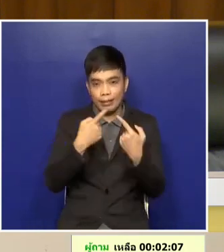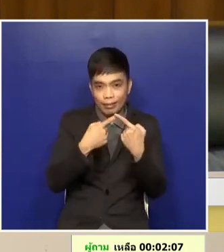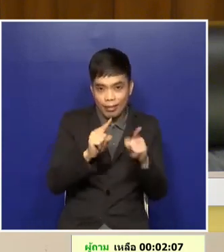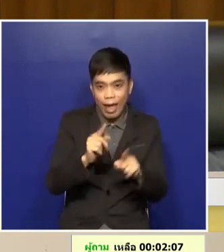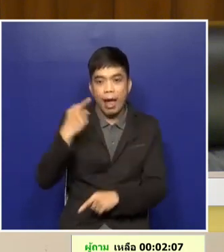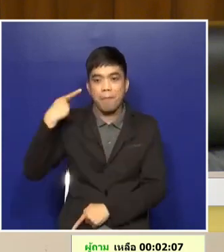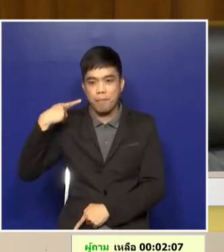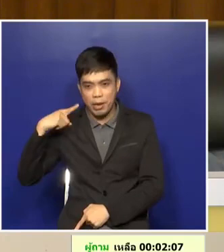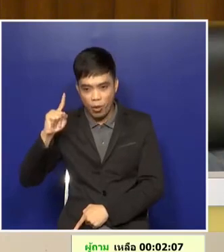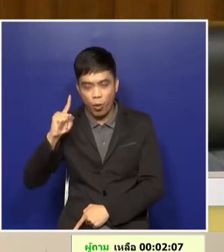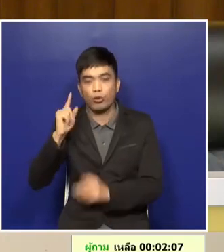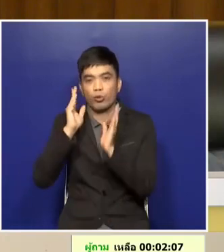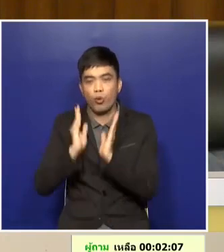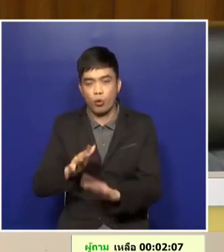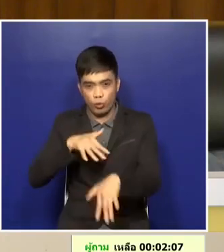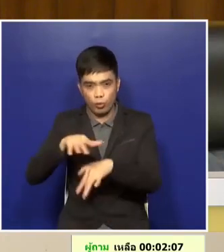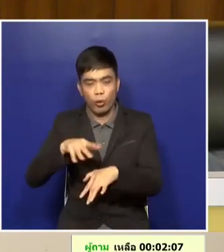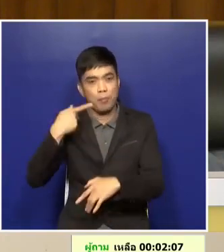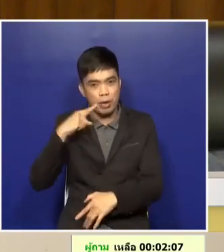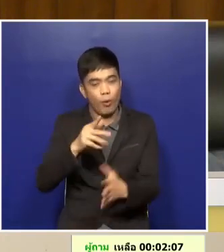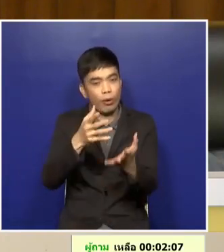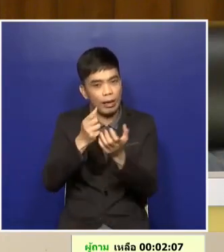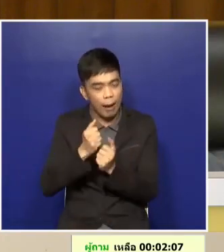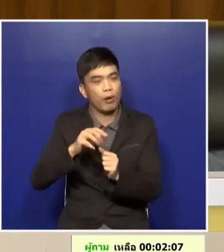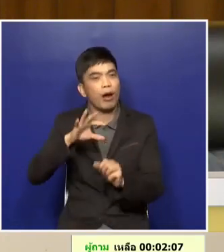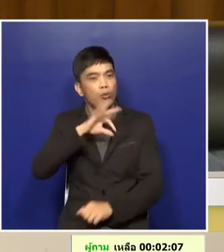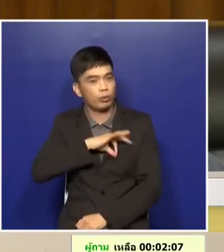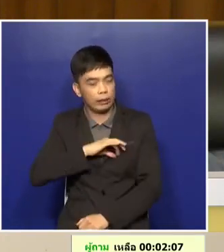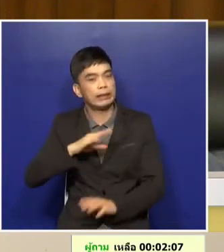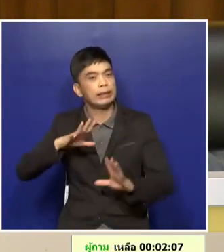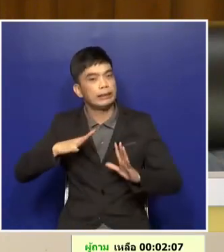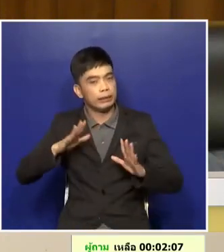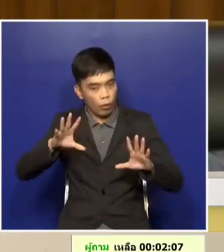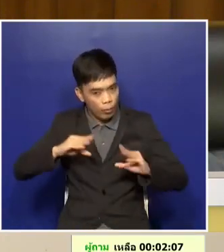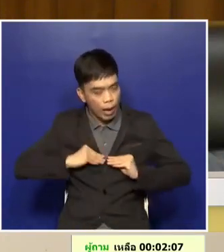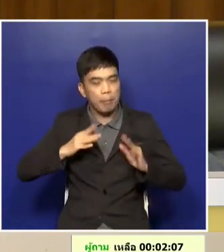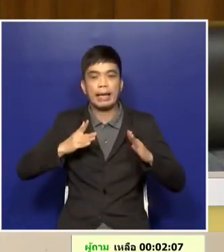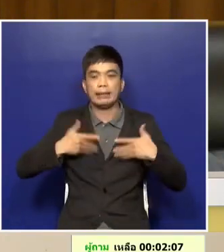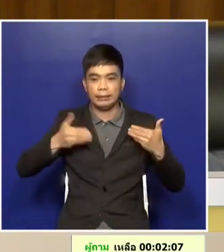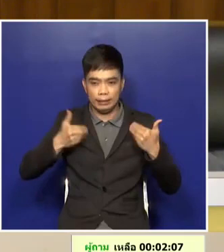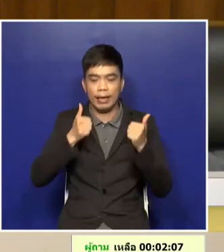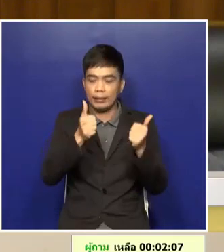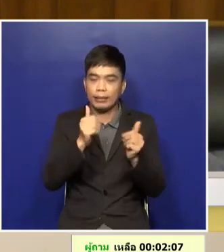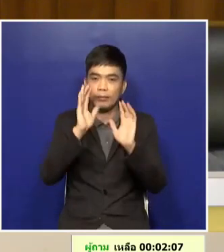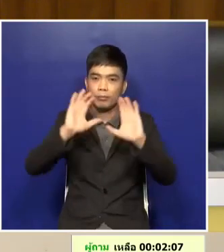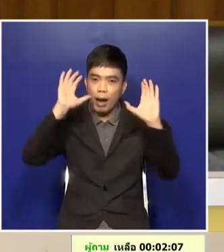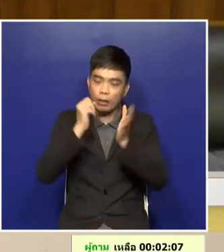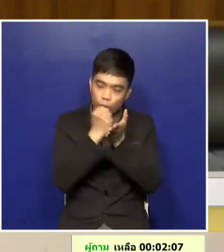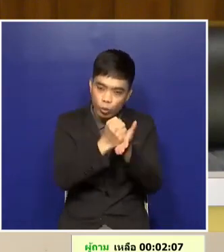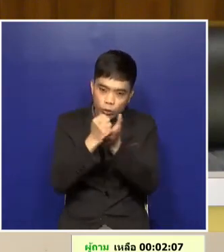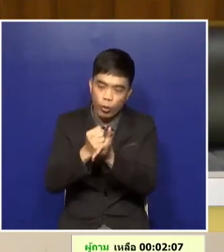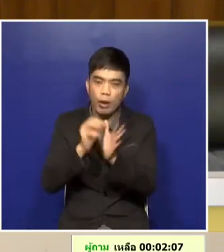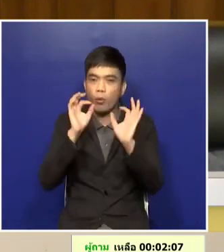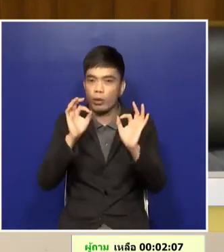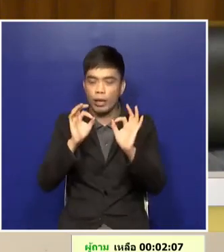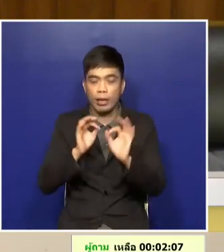ความพึงพอใจนะครับในสิ่งที่ทางรัฐบาลได้ให้การช่วยเหลือนะครับถามว่าในอนาคตนั้น